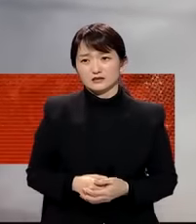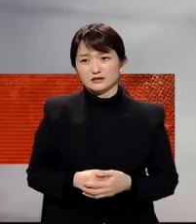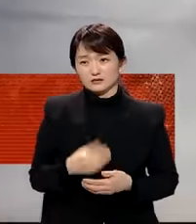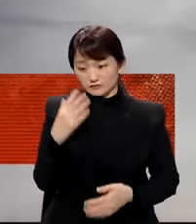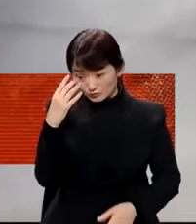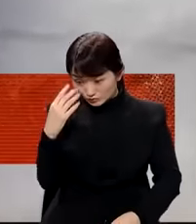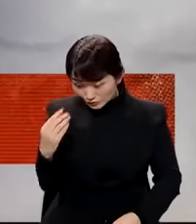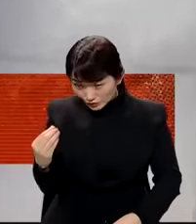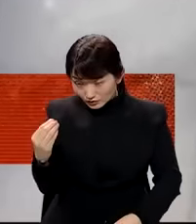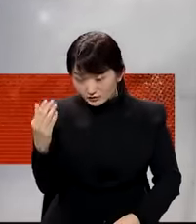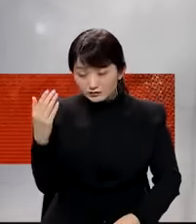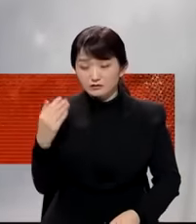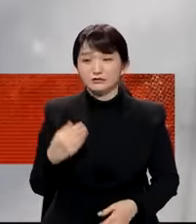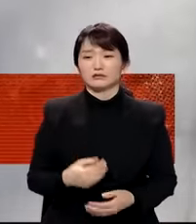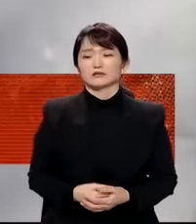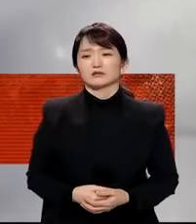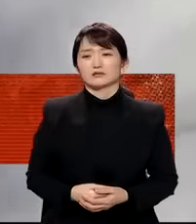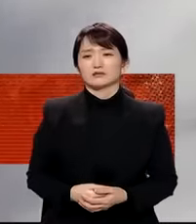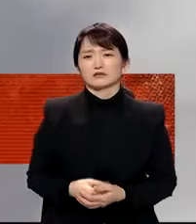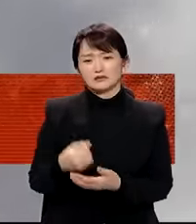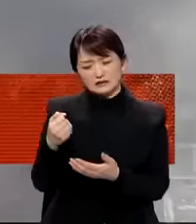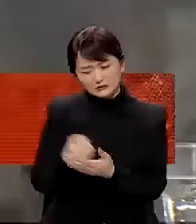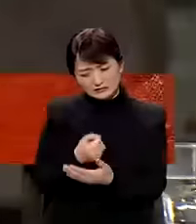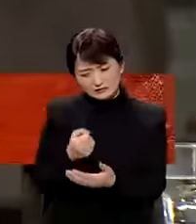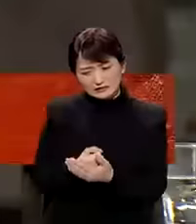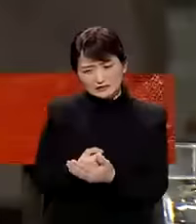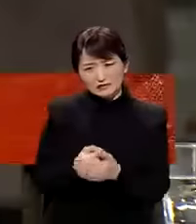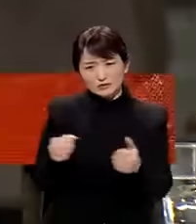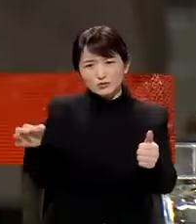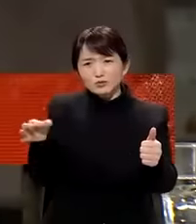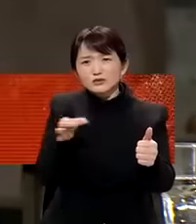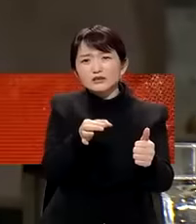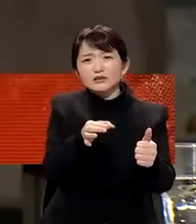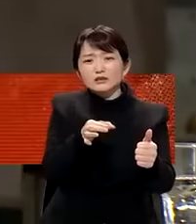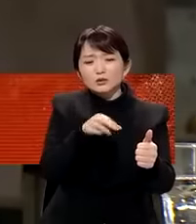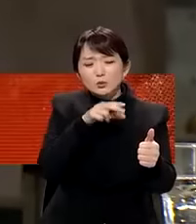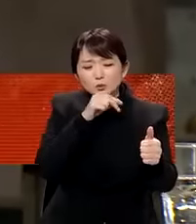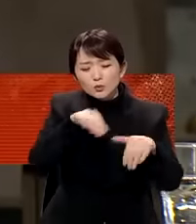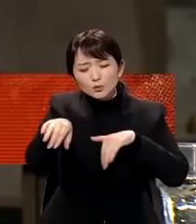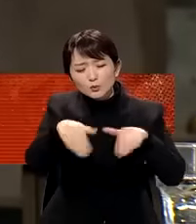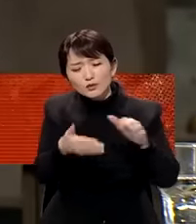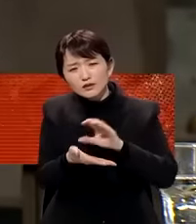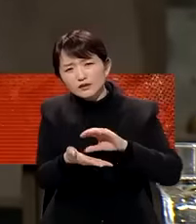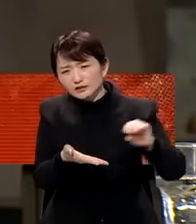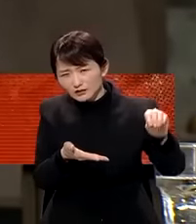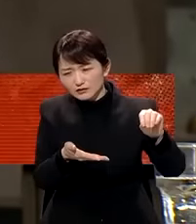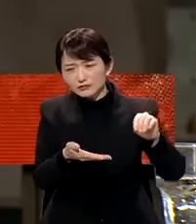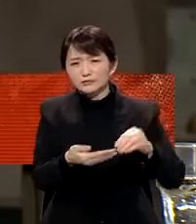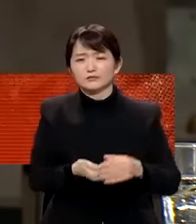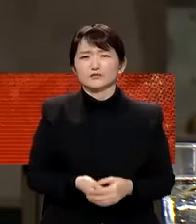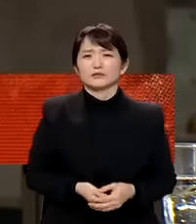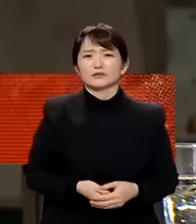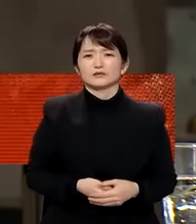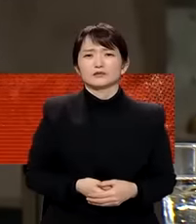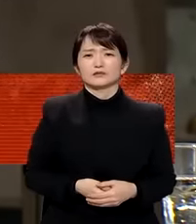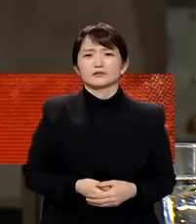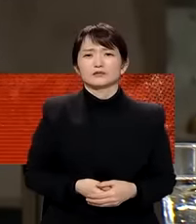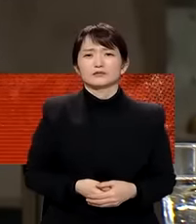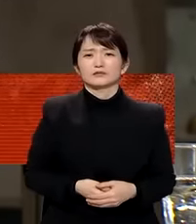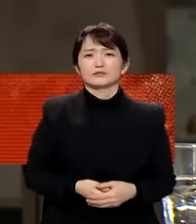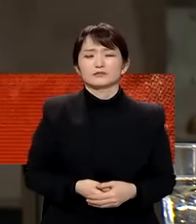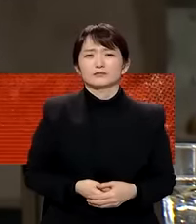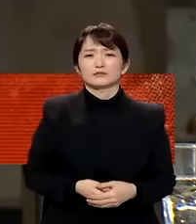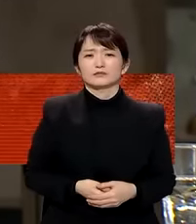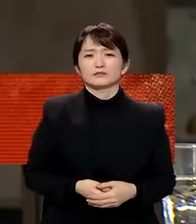인데 저걸 보고 상당히 좀 안타까워서 돈이라도 좀 드리려고 했는데 골목으로 사라져 버렸다고 얘기를 하고 있습니다 그런데